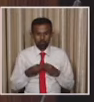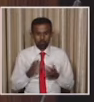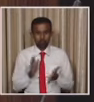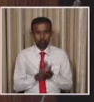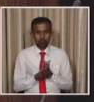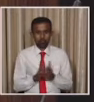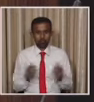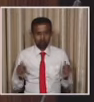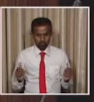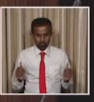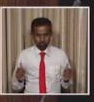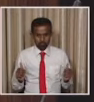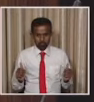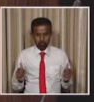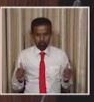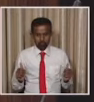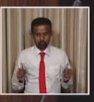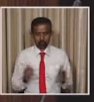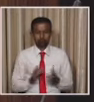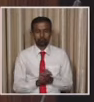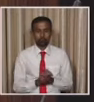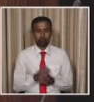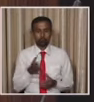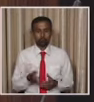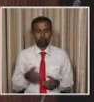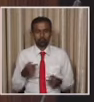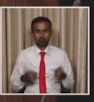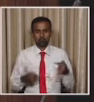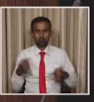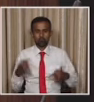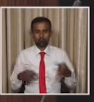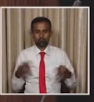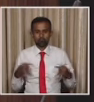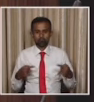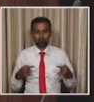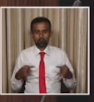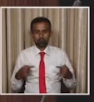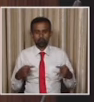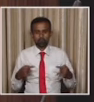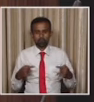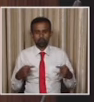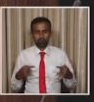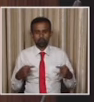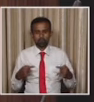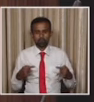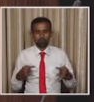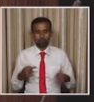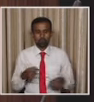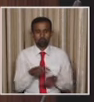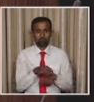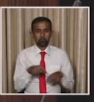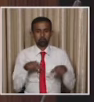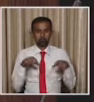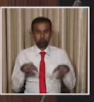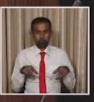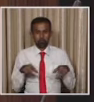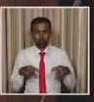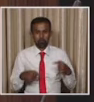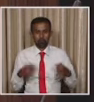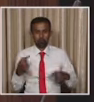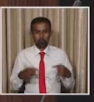සතුටට පත්වෙනවා. මේ විවාදය ඇත්තටම මේ විවාදයේ තියෙන පදනම නැත්තම් මේ විවාදයේ